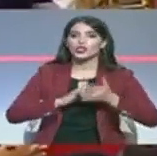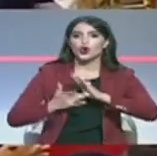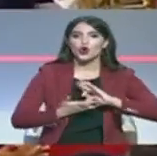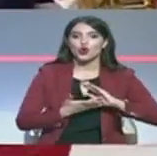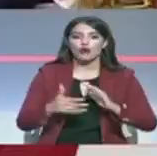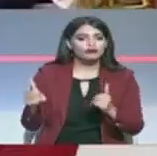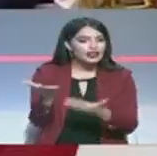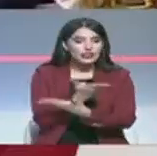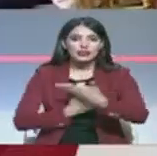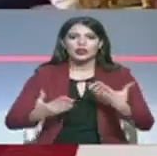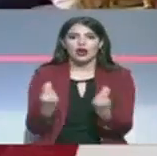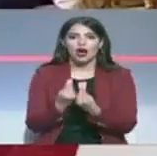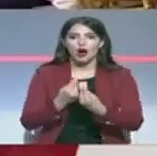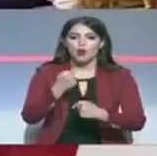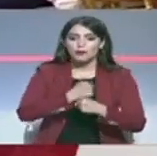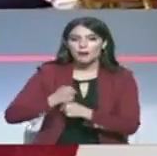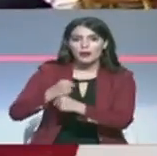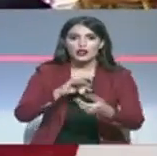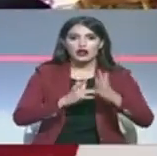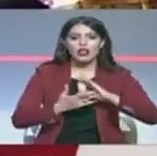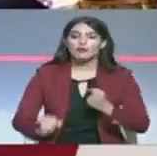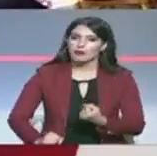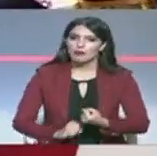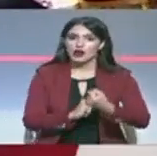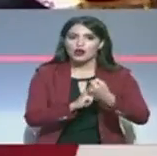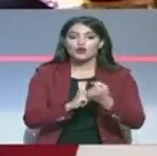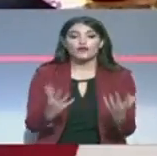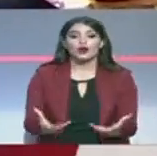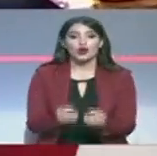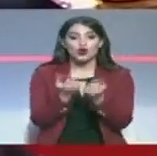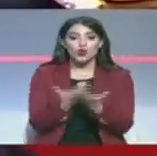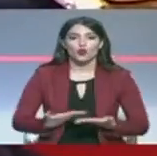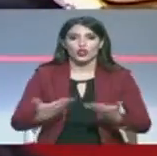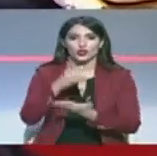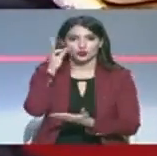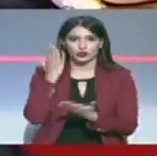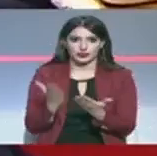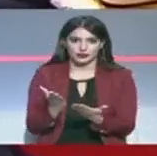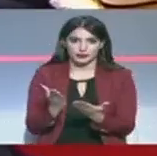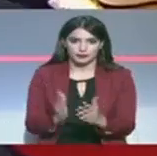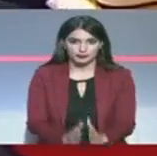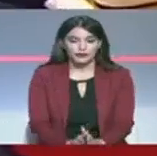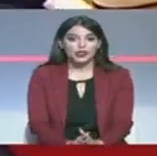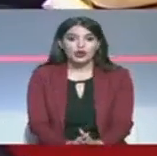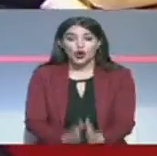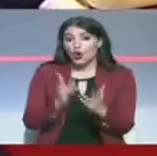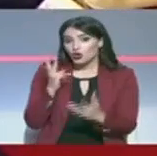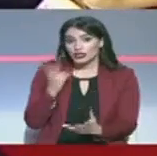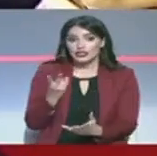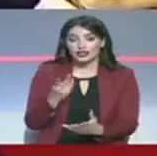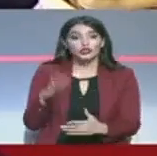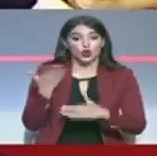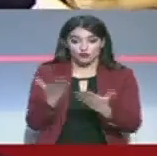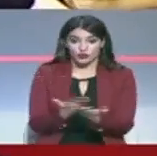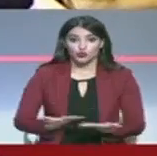ممدودة لكل من يرى نفسه قادراً على المساهمة في النهوض بأوضاع البلاد. واسمحوا لي